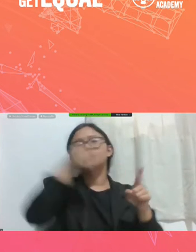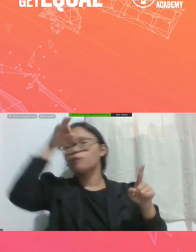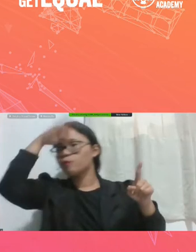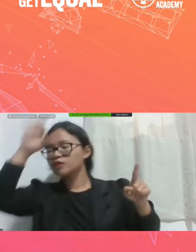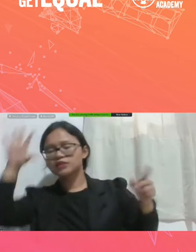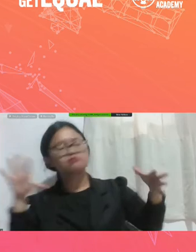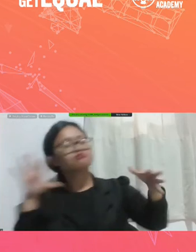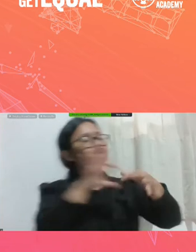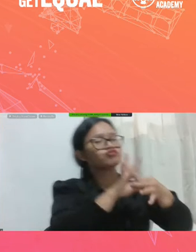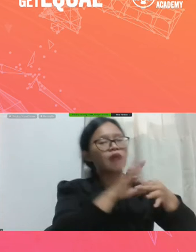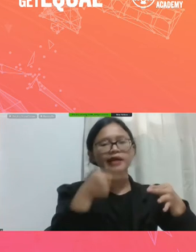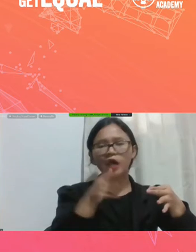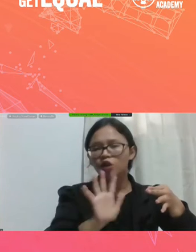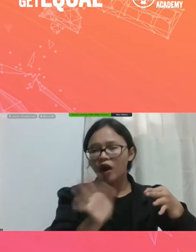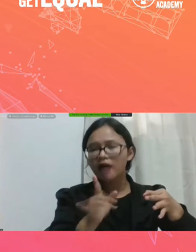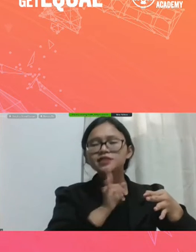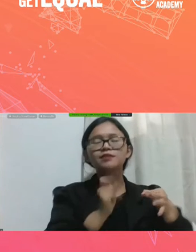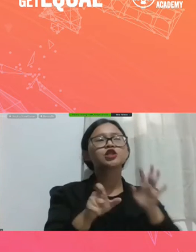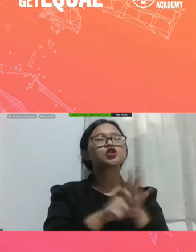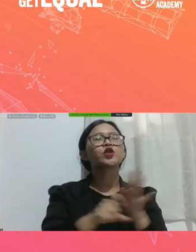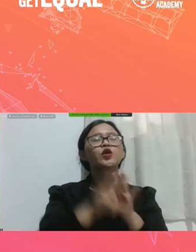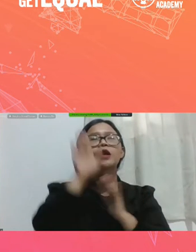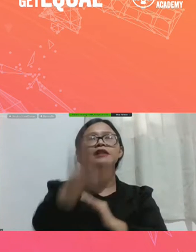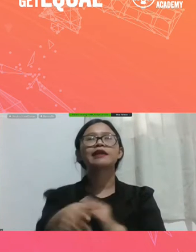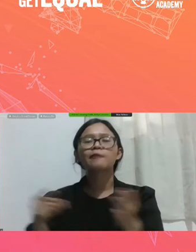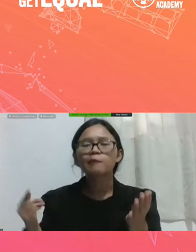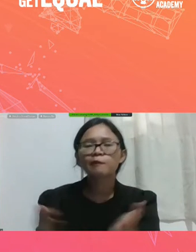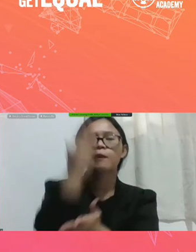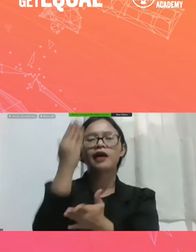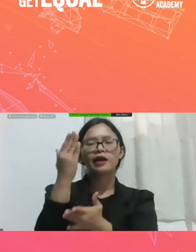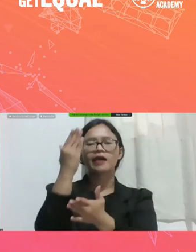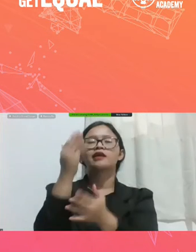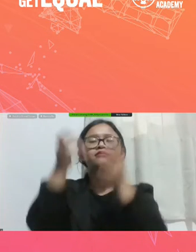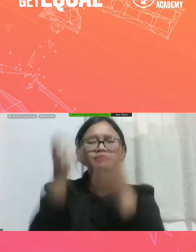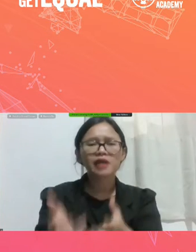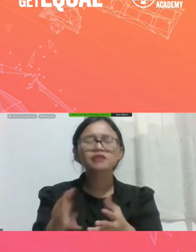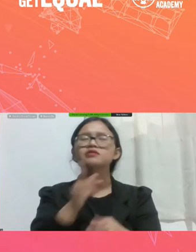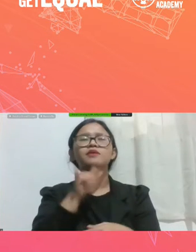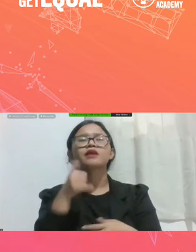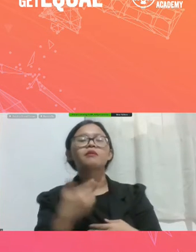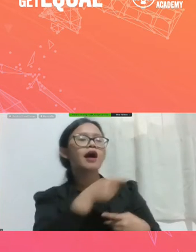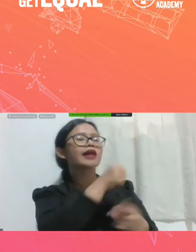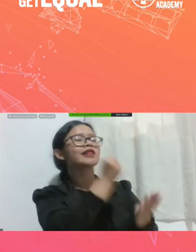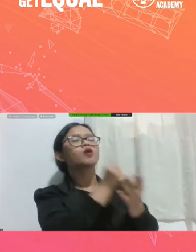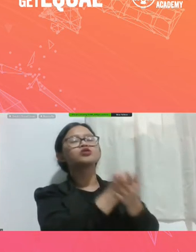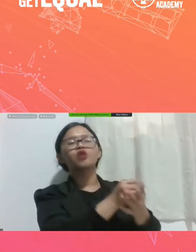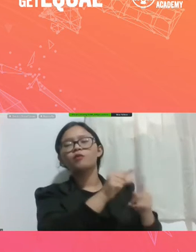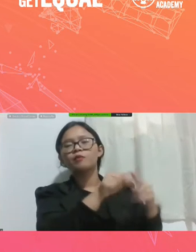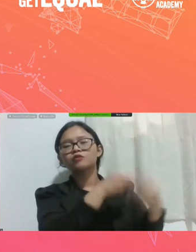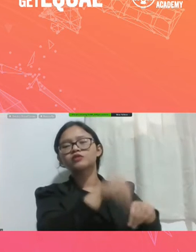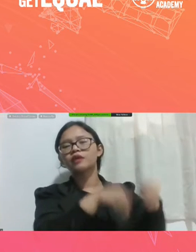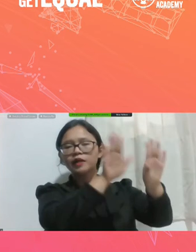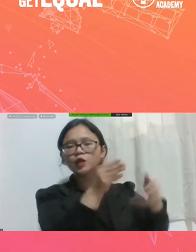untuk ketika terjadi pelanggaran berat di ranah online, seperti apa nih sebagai pemilik platform? Apakah sudah berkoordinasi dengan pemerintah?